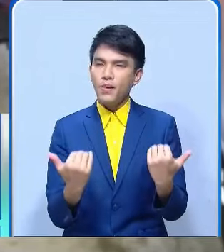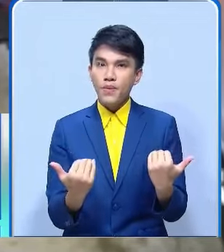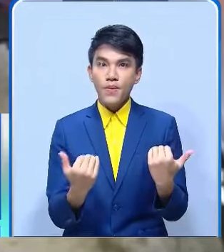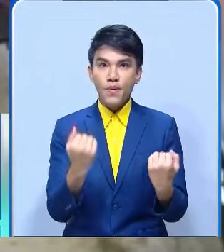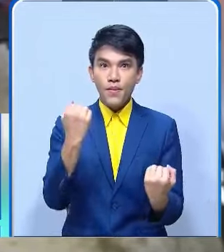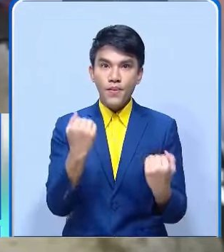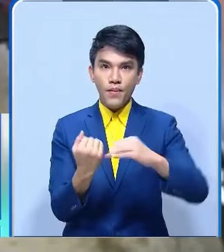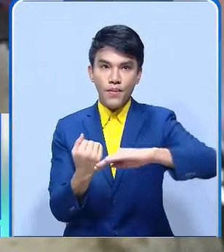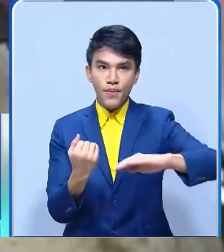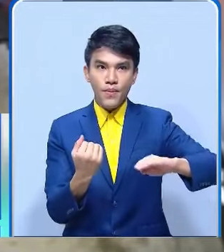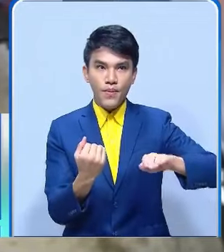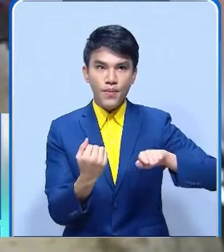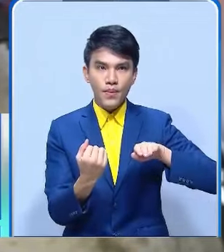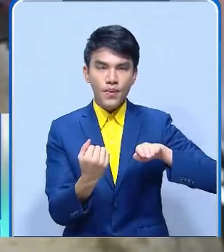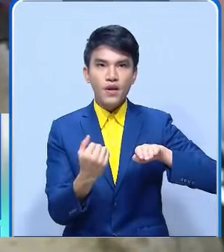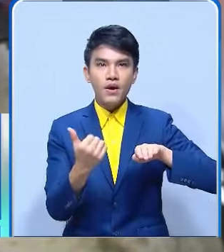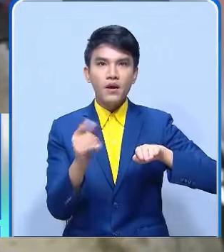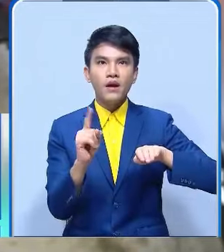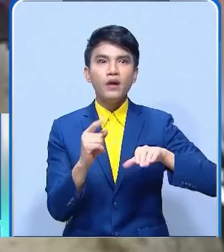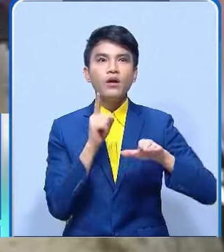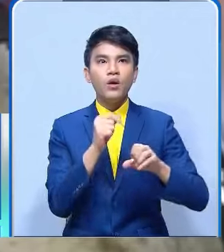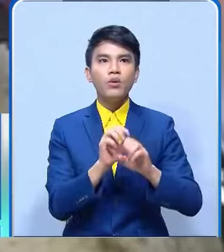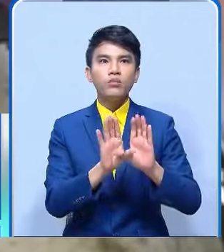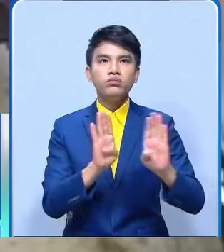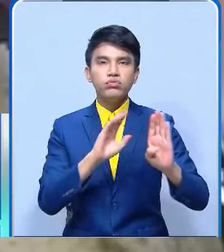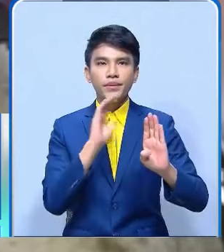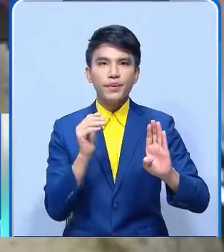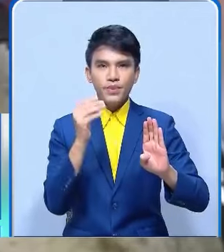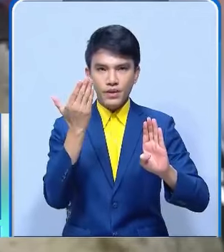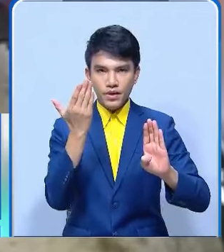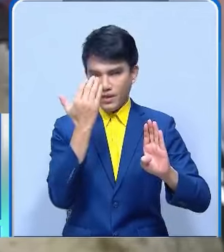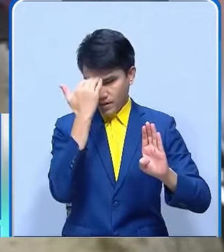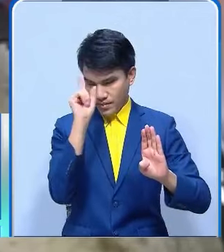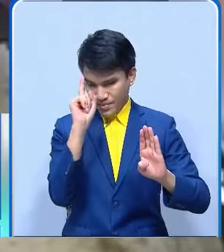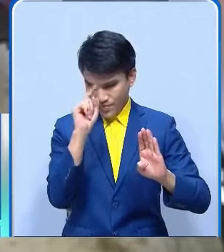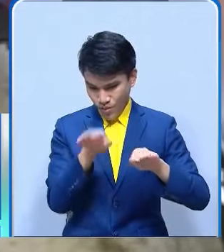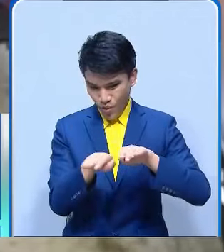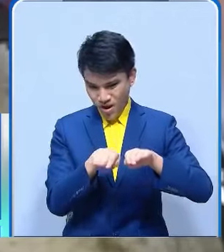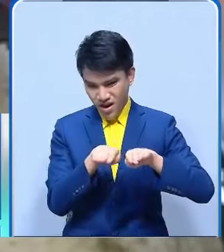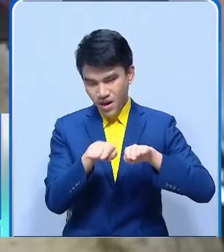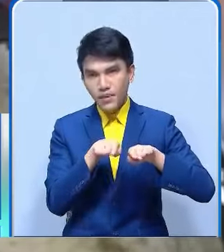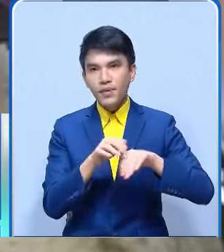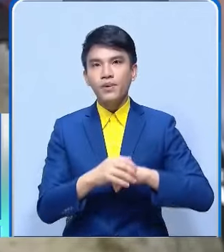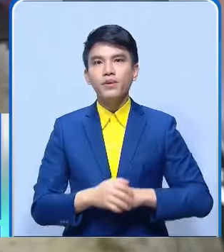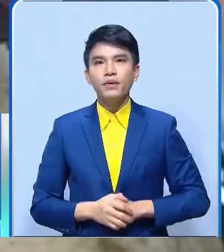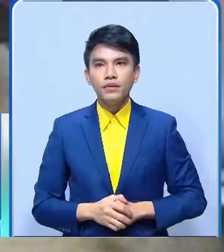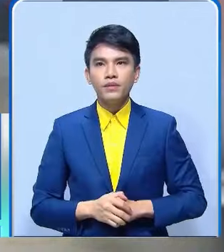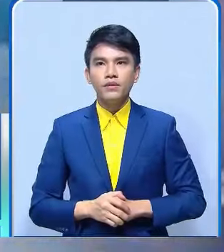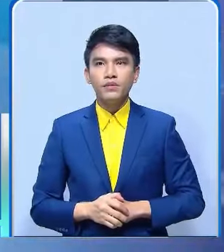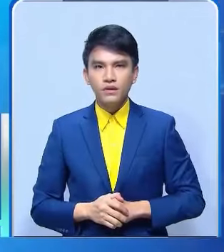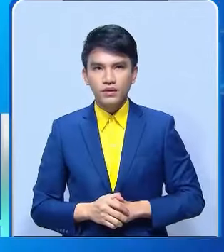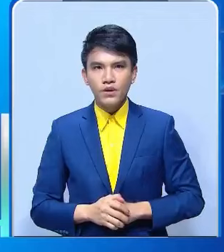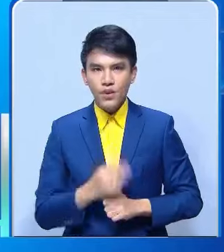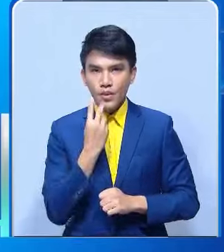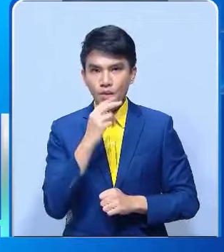ถชิดจะจอดรถชิดได้เนี่ยก็จะต้องเปิดประตูรั้วให้สุดก่อนเพราะว่ารถมันค่อนข้างเบียดกันแล้วเดี๋ยวทางคนขับลงไม่ได้ก็เหมือนไป